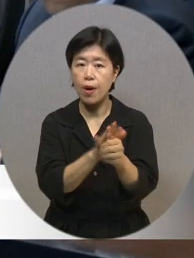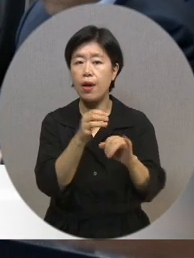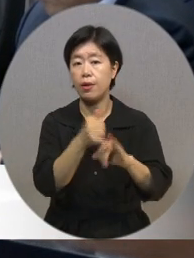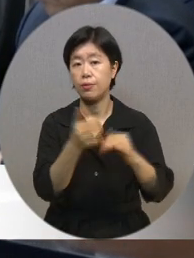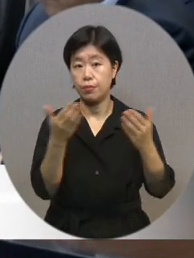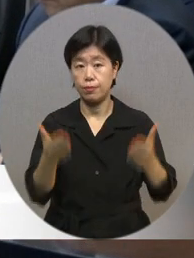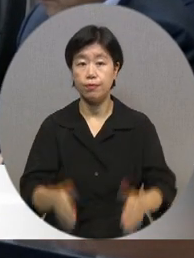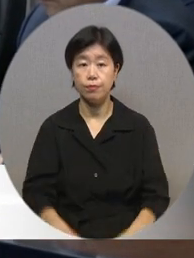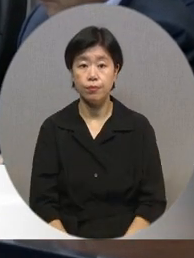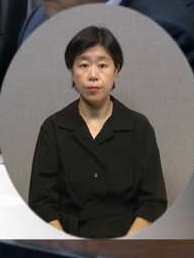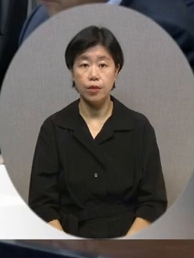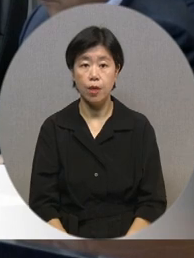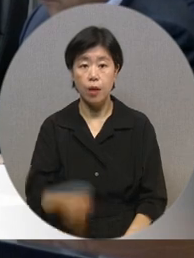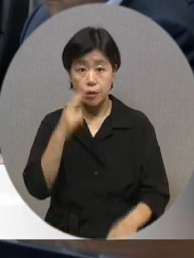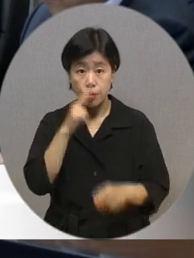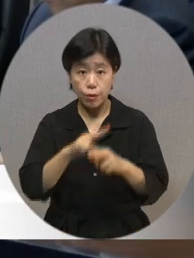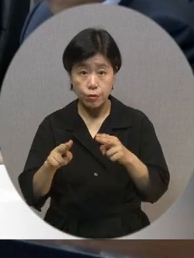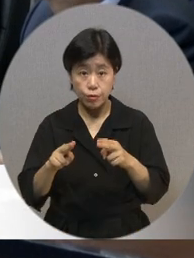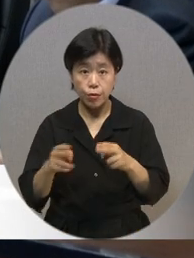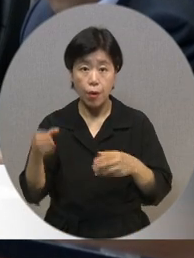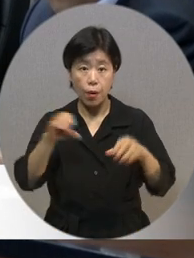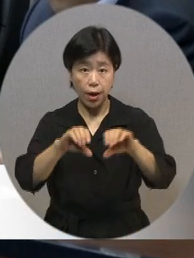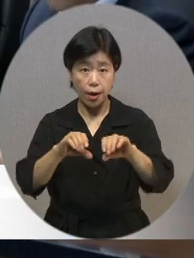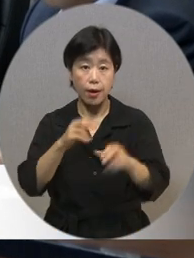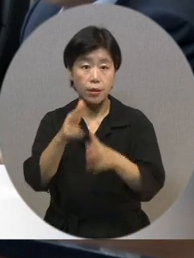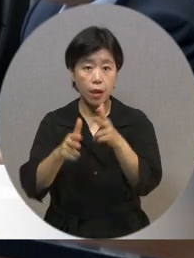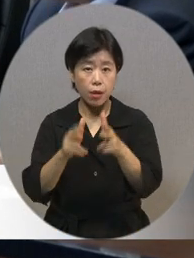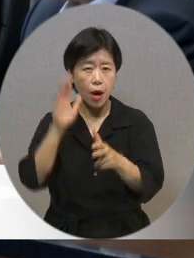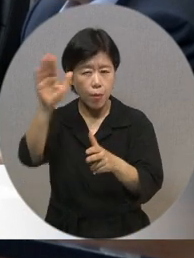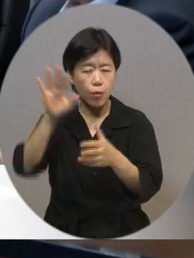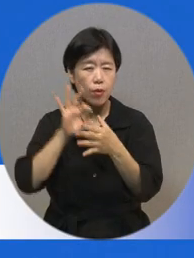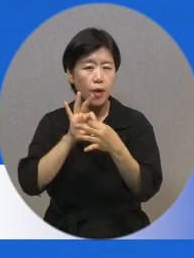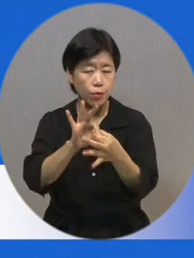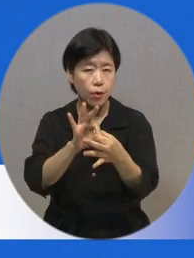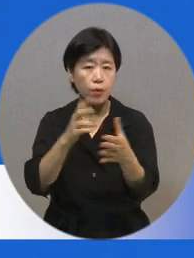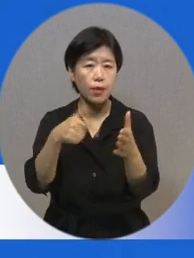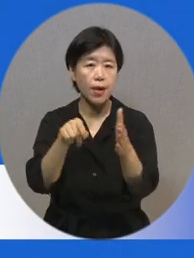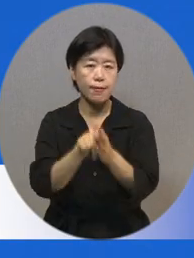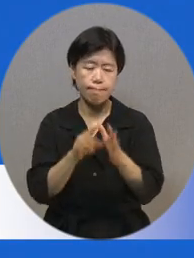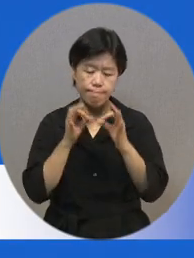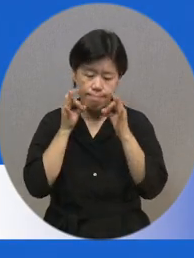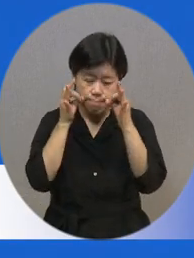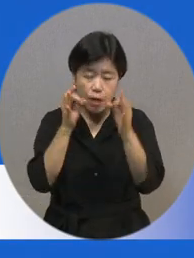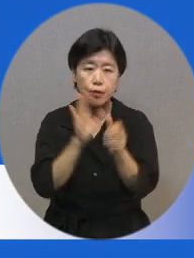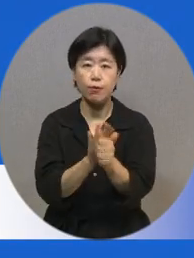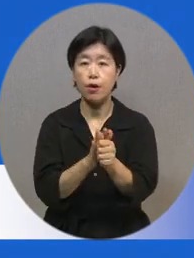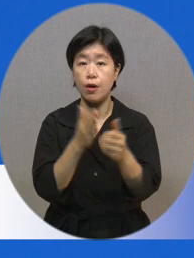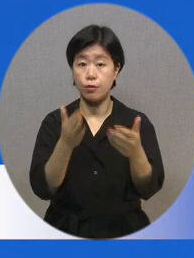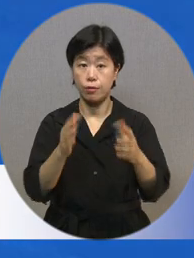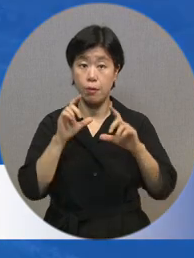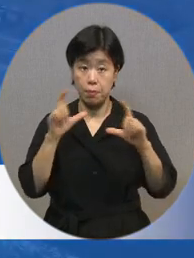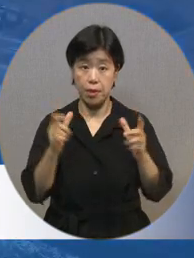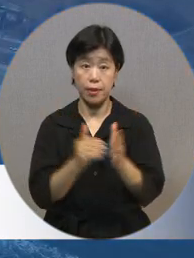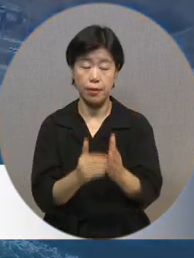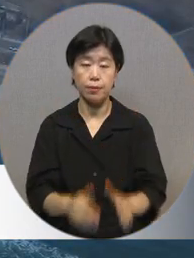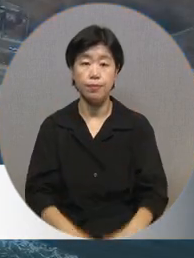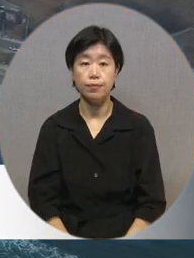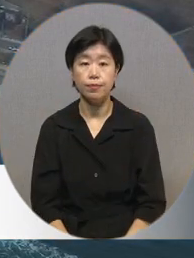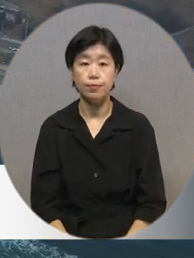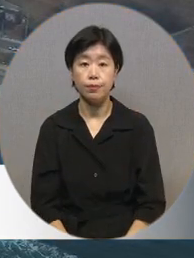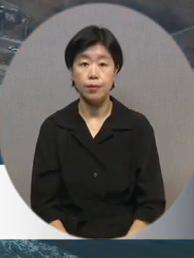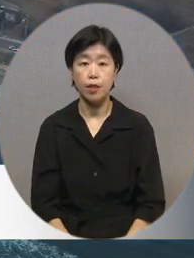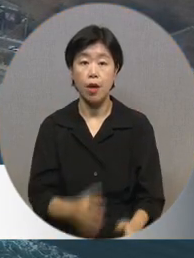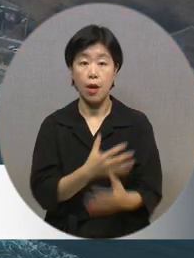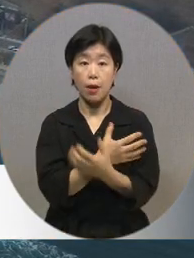산업이 지속 가능한 미래 성장 동력이 되도록 힘껏 노력하겠다고 밝혔습니다.